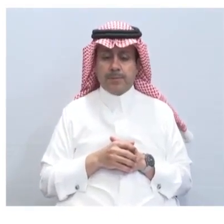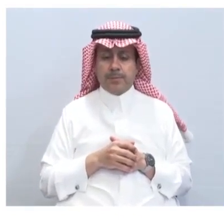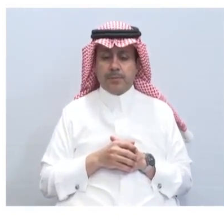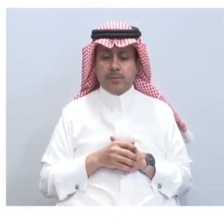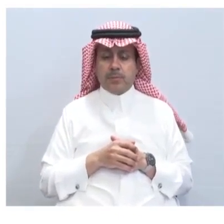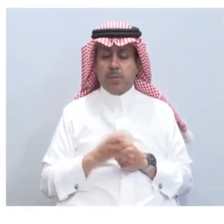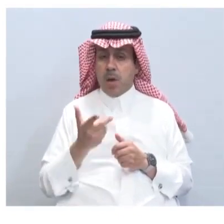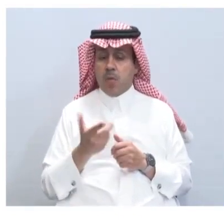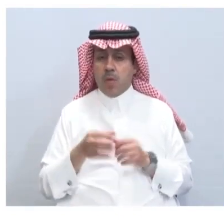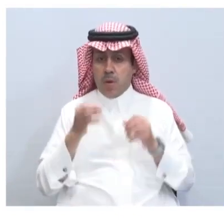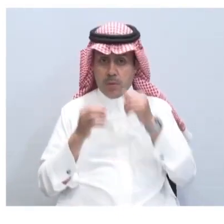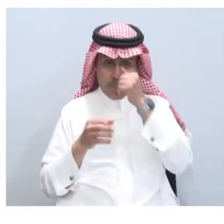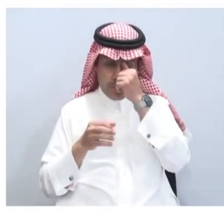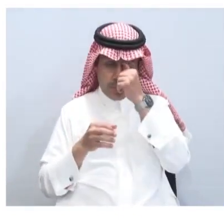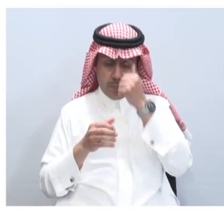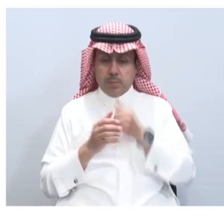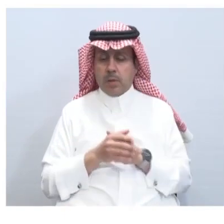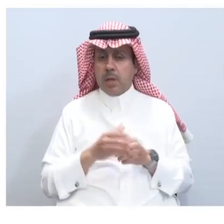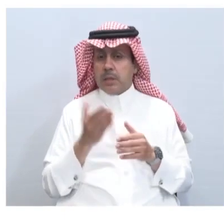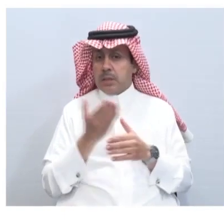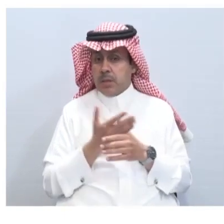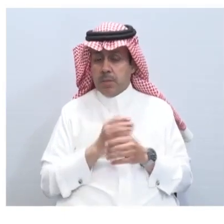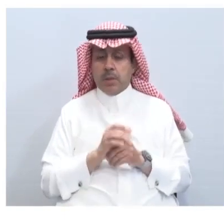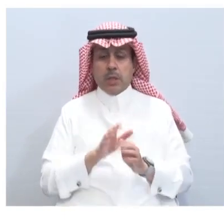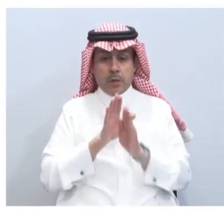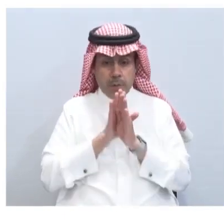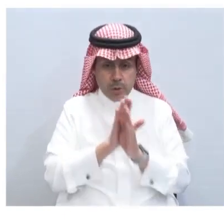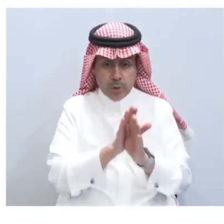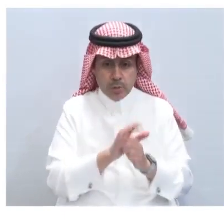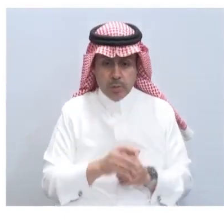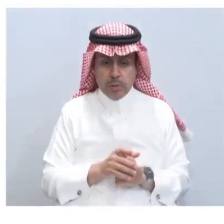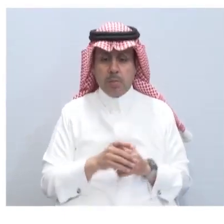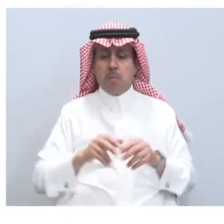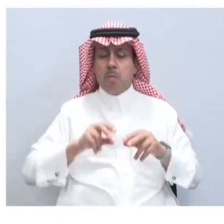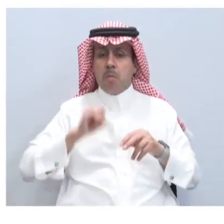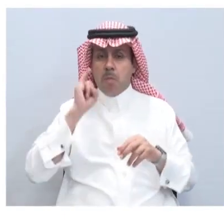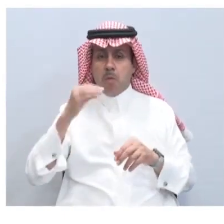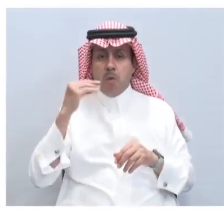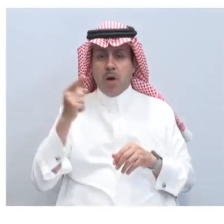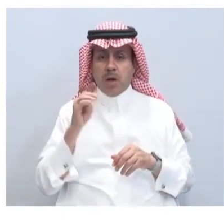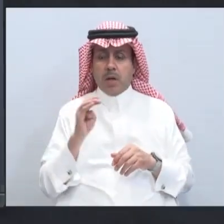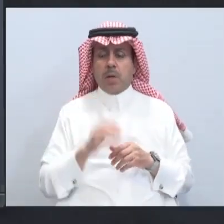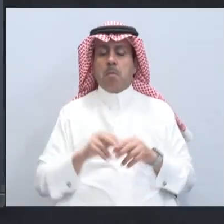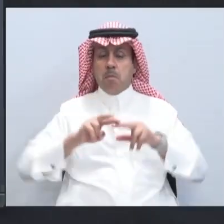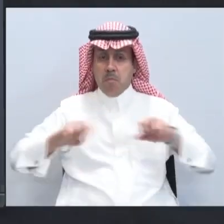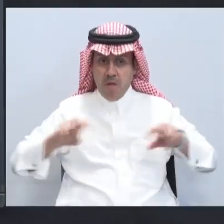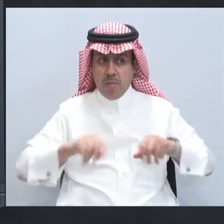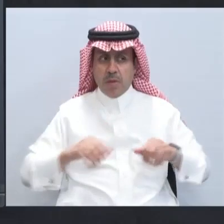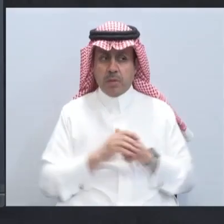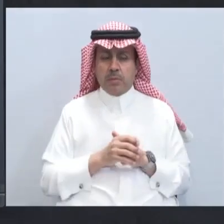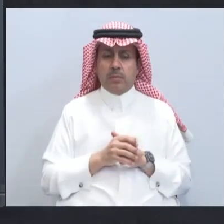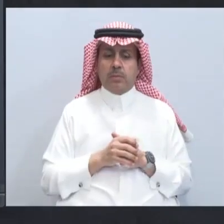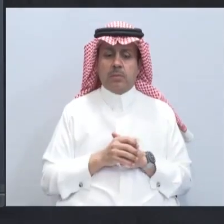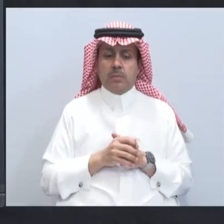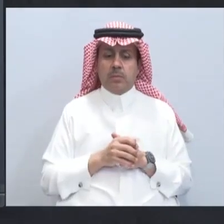ما هو او الداعي او السبب من يعني تواجد اكثر من المحرك قد تختلف مثلا في مثلا